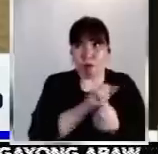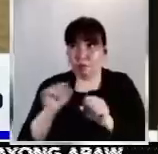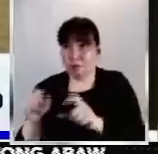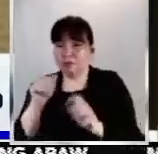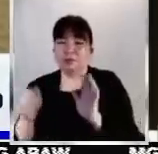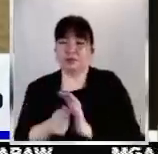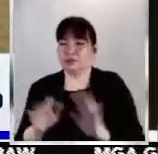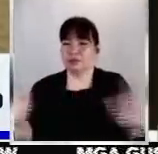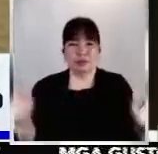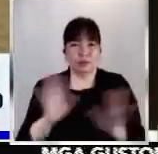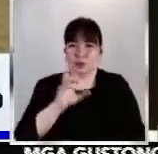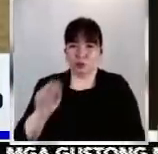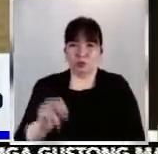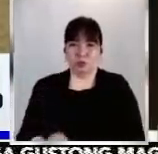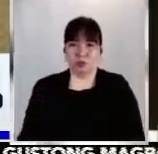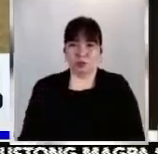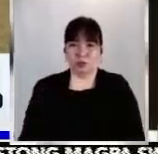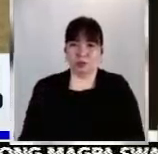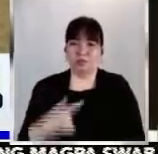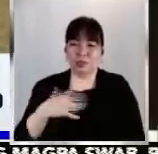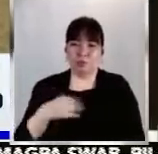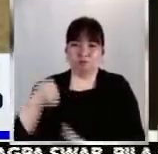talagang upakan ko kayo.